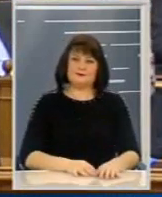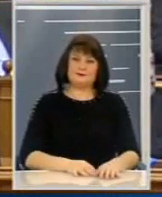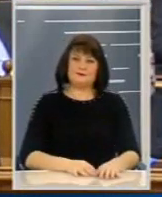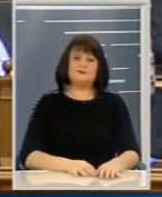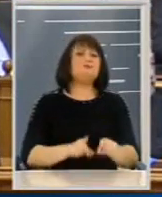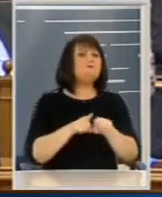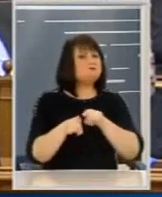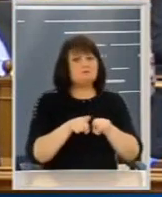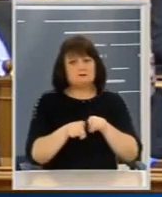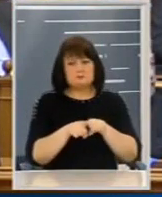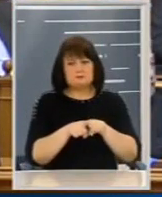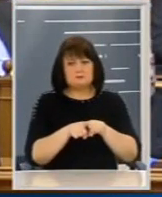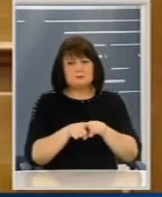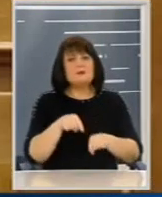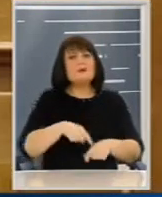με το γεγονός ότι αυτή